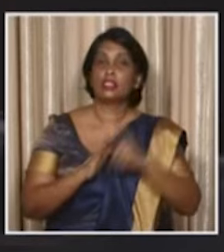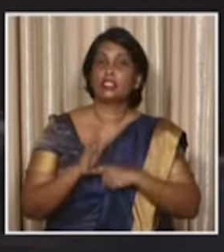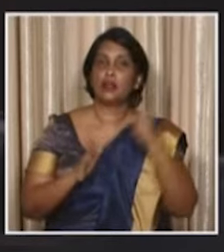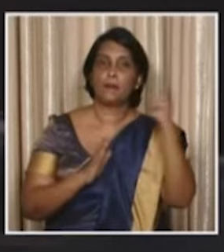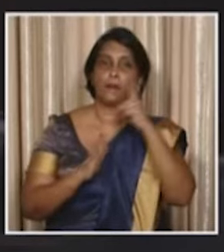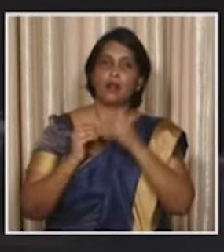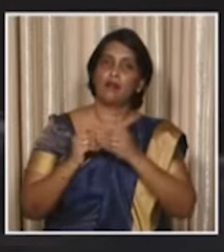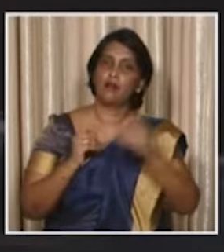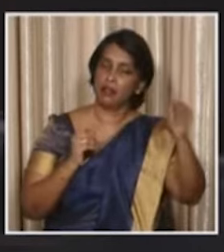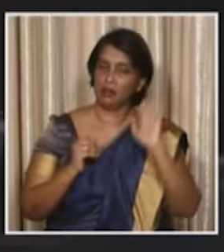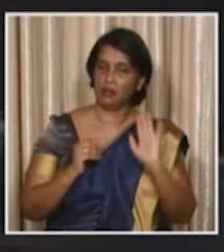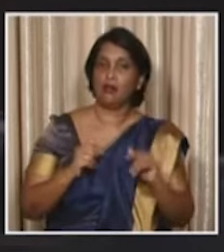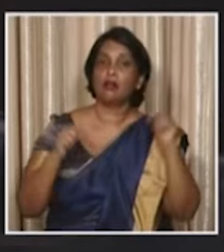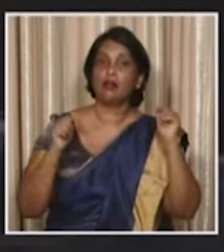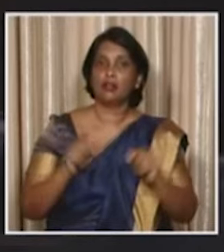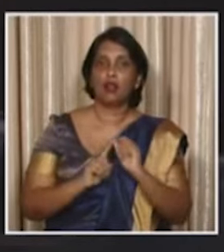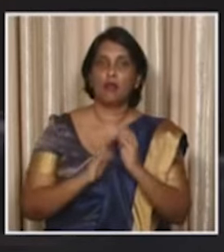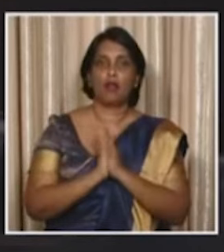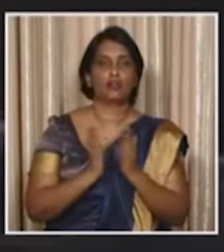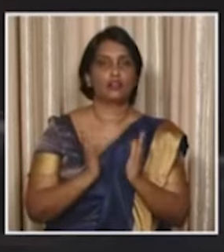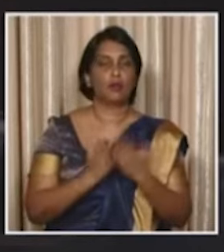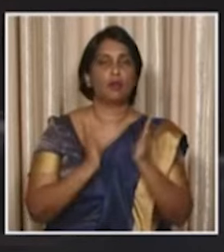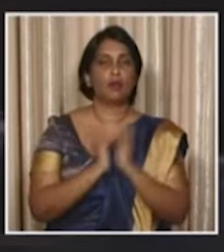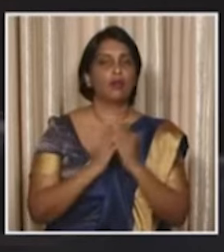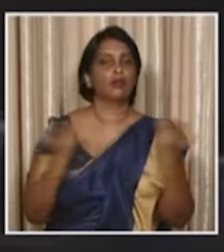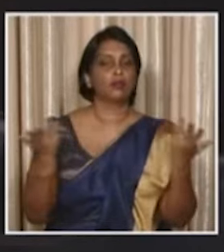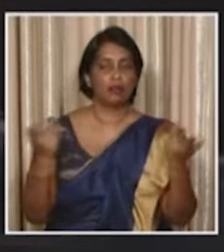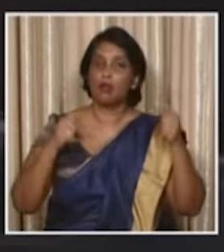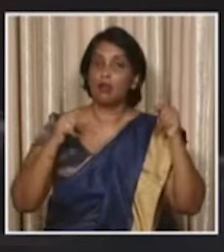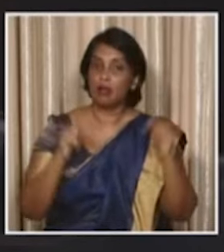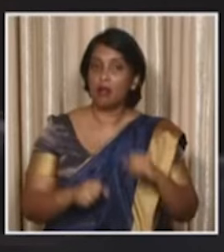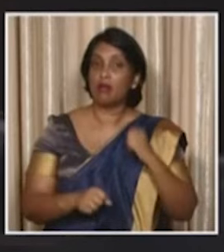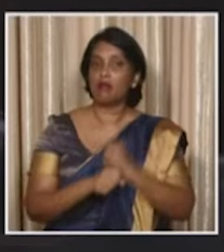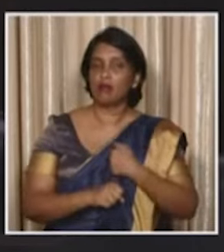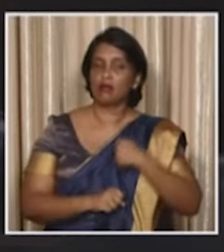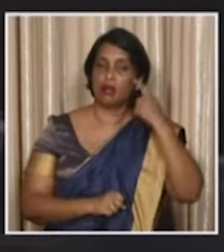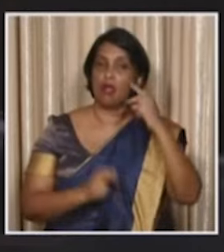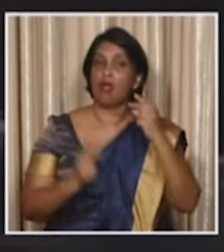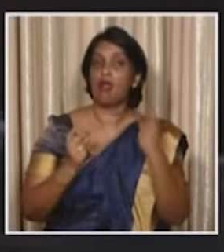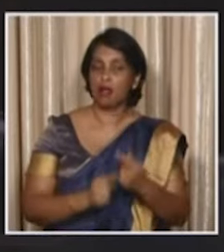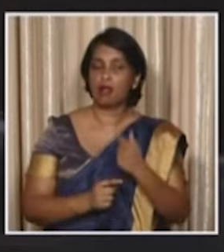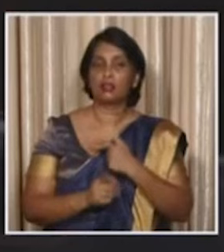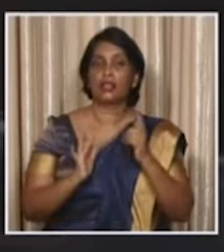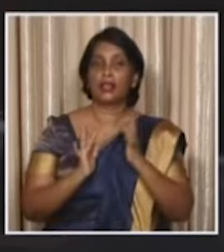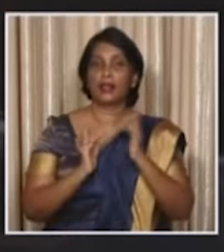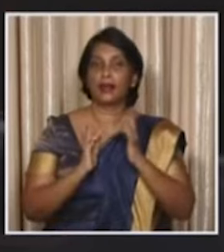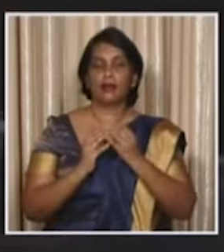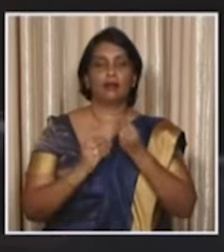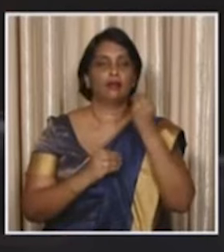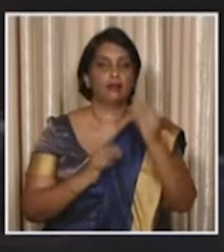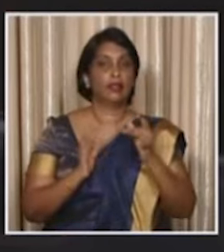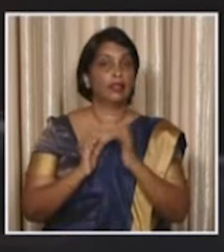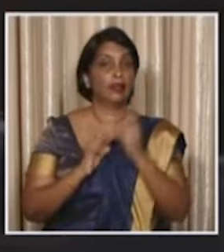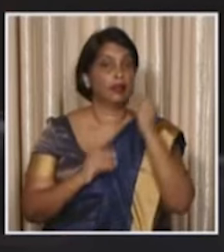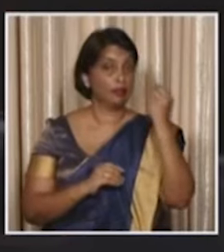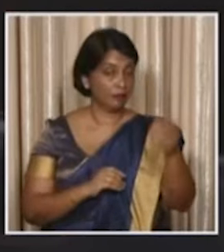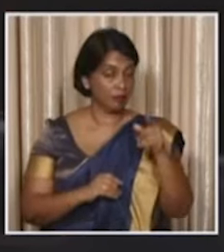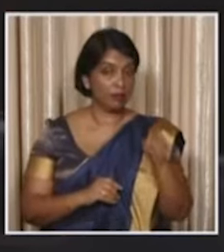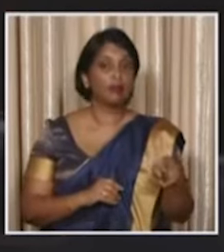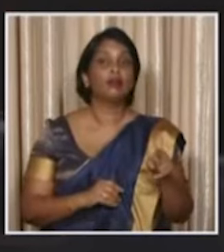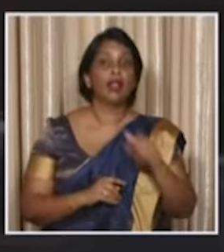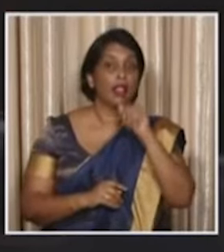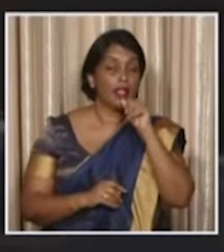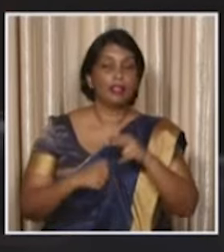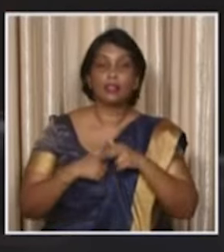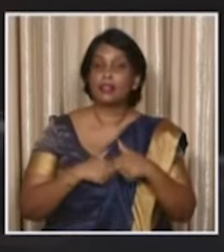වෙනිදා විද්දලා විතරයි කියලා. දැන් පාස්පෝර්ට් නැහැ, පොත් නැහැ. ඊට පස්සේ ආණ්ඩුව තීරණය කරනවා හදිසියෙම ඔන්ලයින් වලින් දෙන්න. ඔන්ලයින් වලින් දෙන්න තීරණය කර ඇත්ත හේතුව